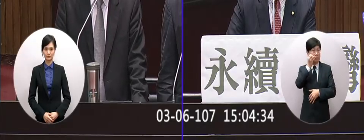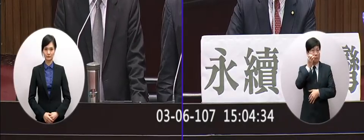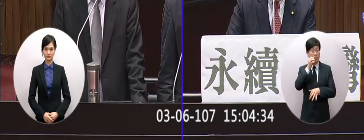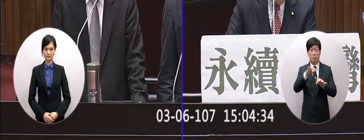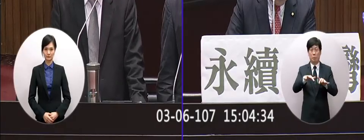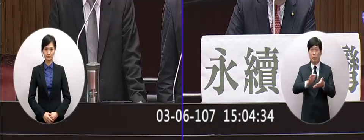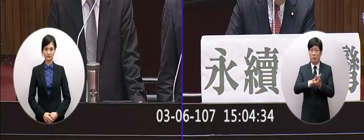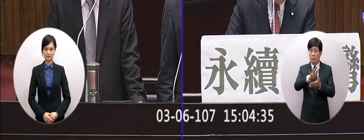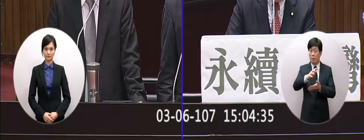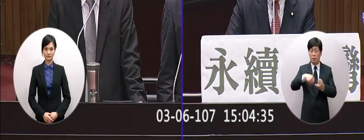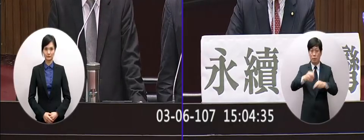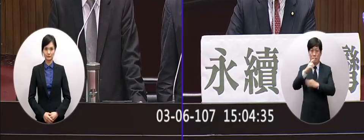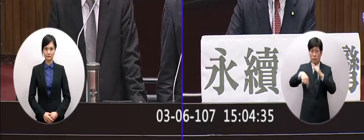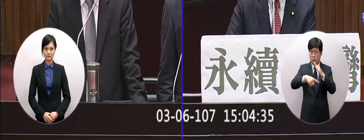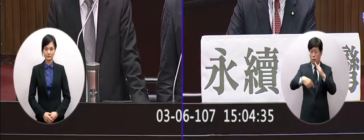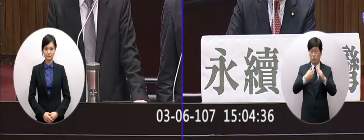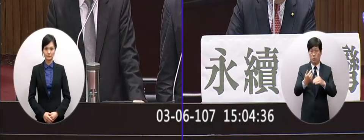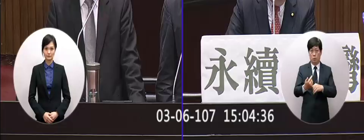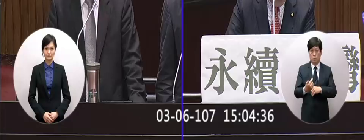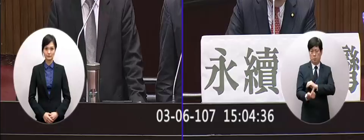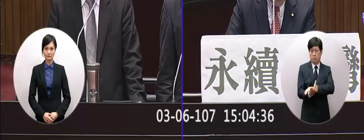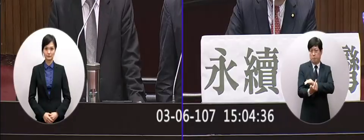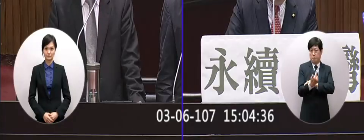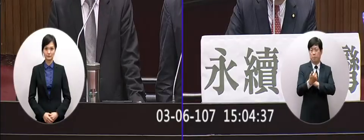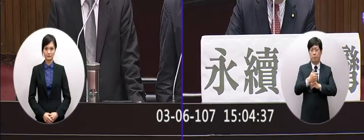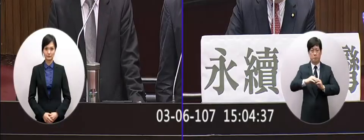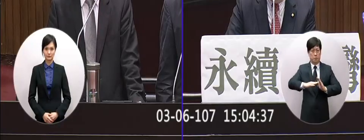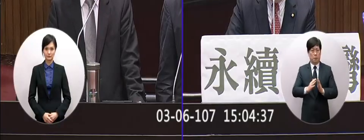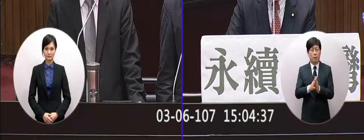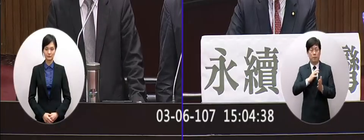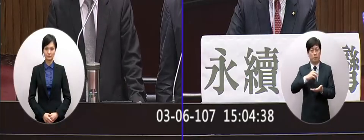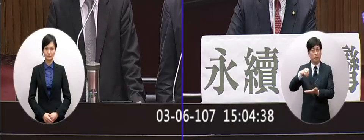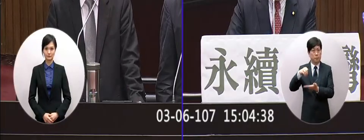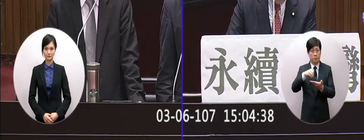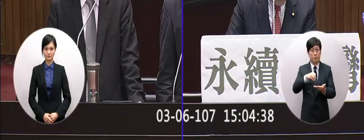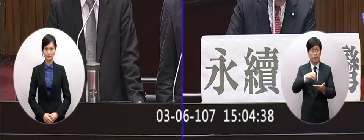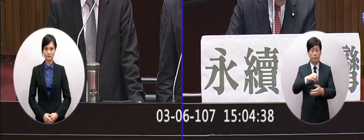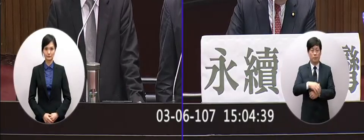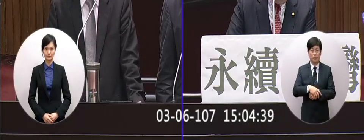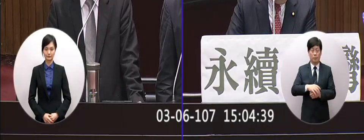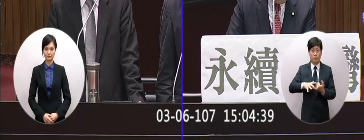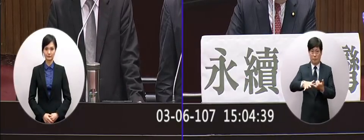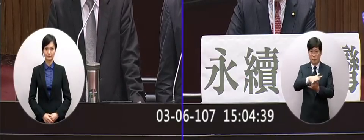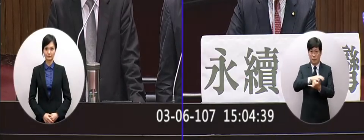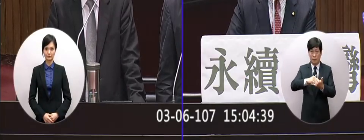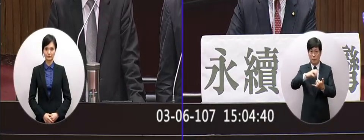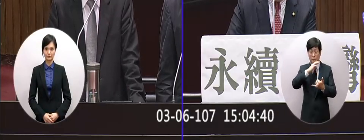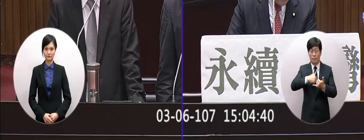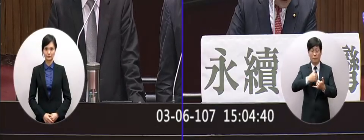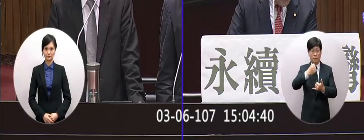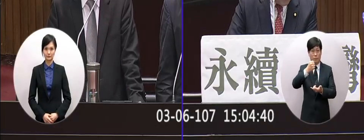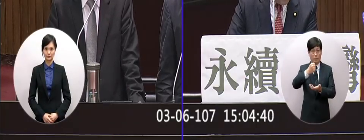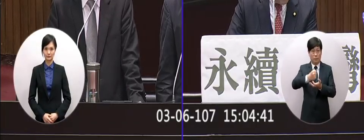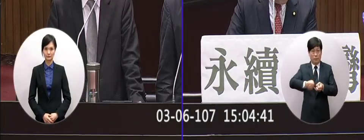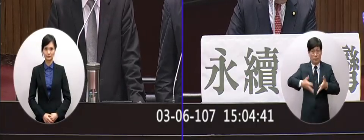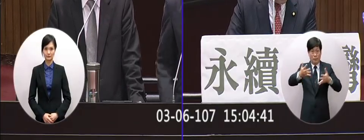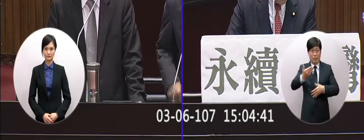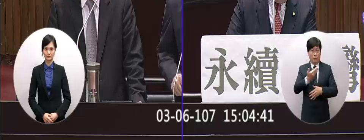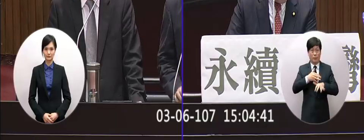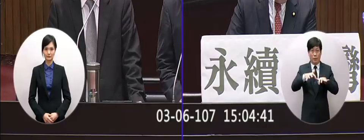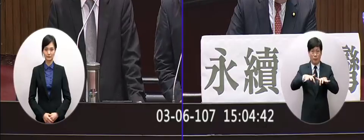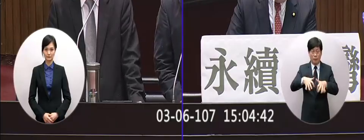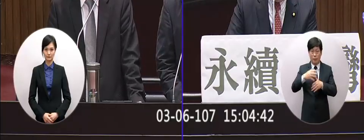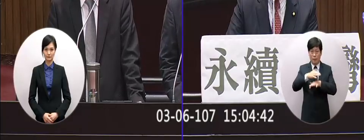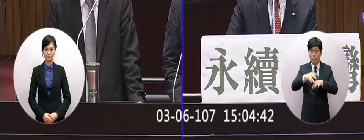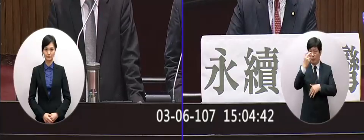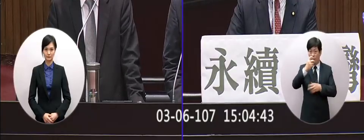震害后，行政也很快的在很短的时间里面提出所谓的全国建筑物耐震安检暨辅